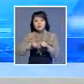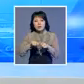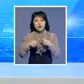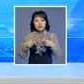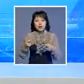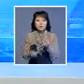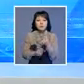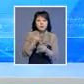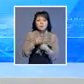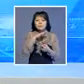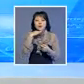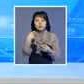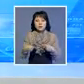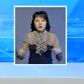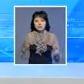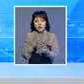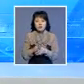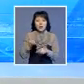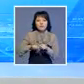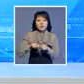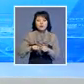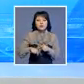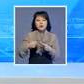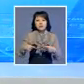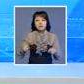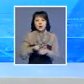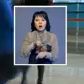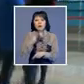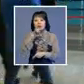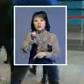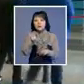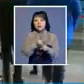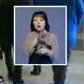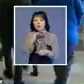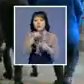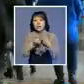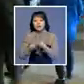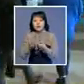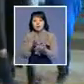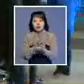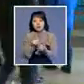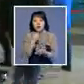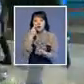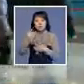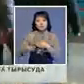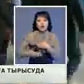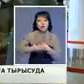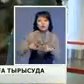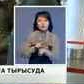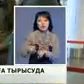болды. Қазақстанға бұл вирус әсіресе халықаралық әуе көлігімен келетін жолаушылар арқылы жетеді. Астананың өзіне алыс жақын шетелден